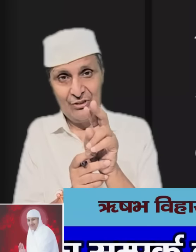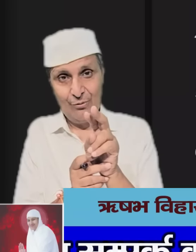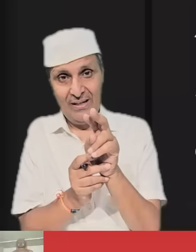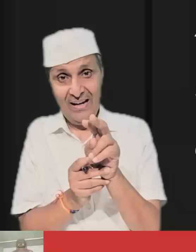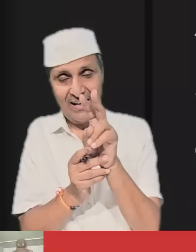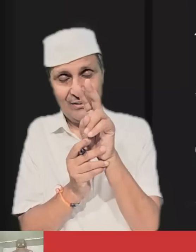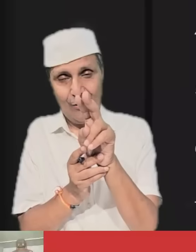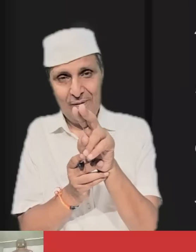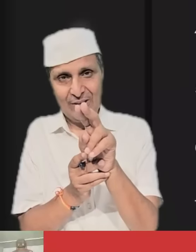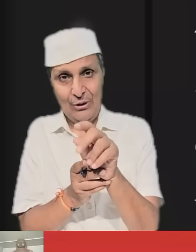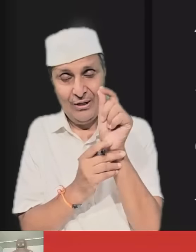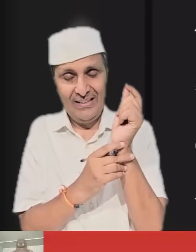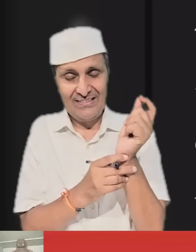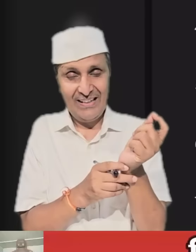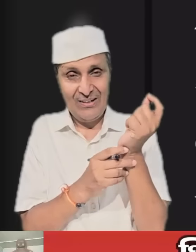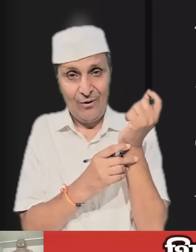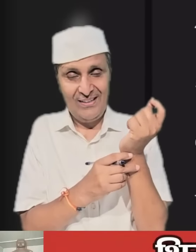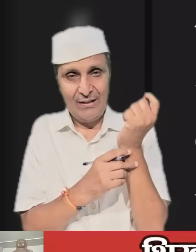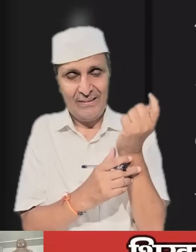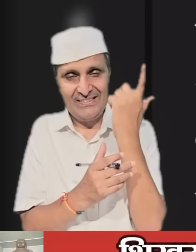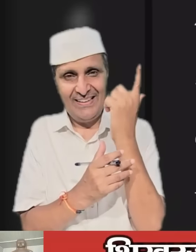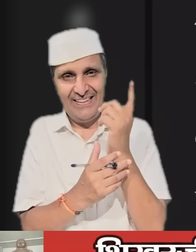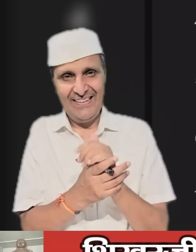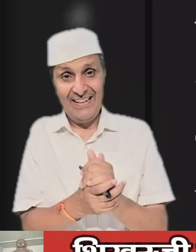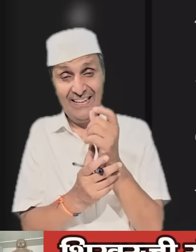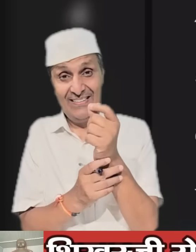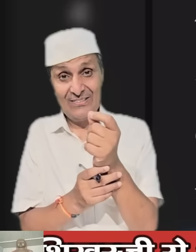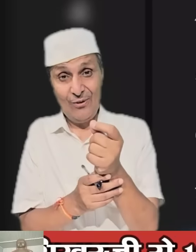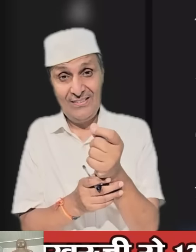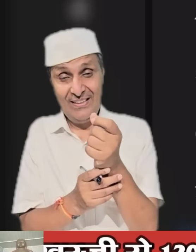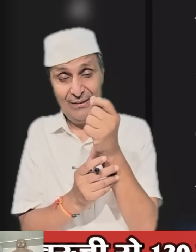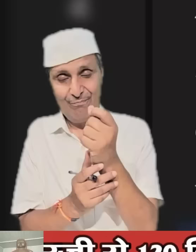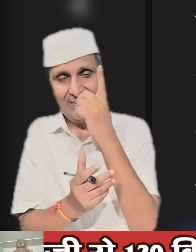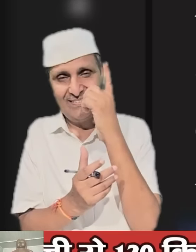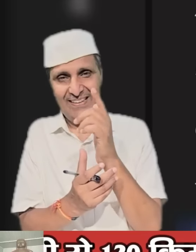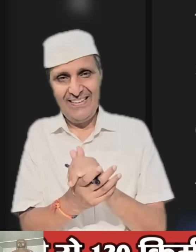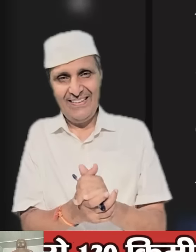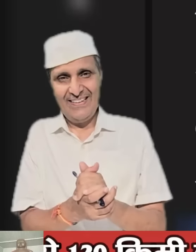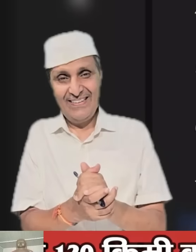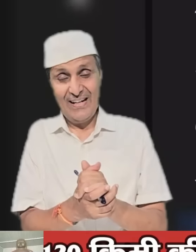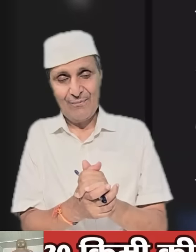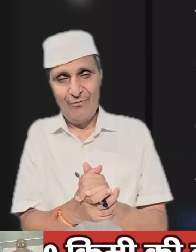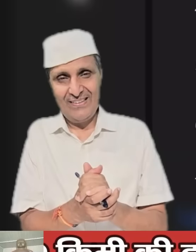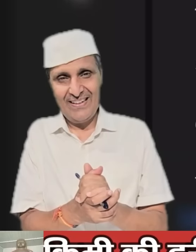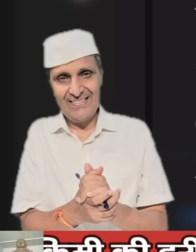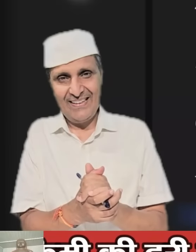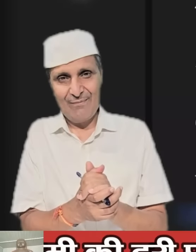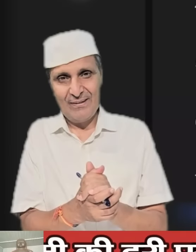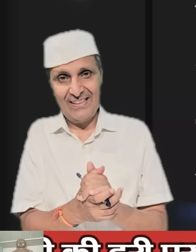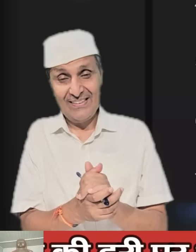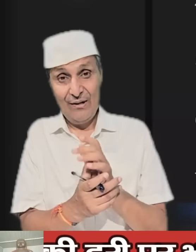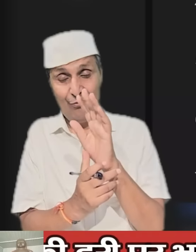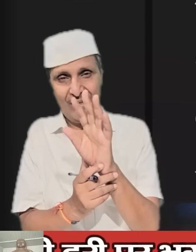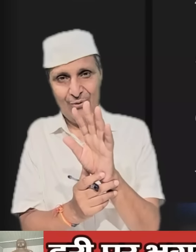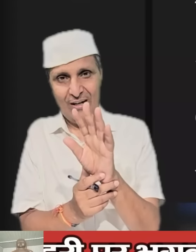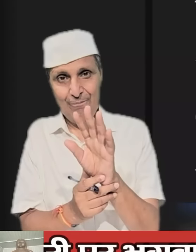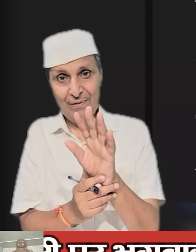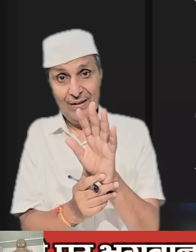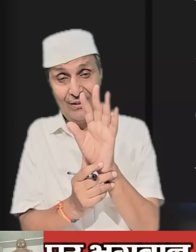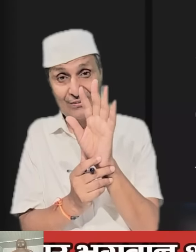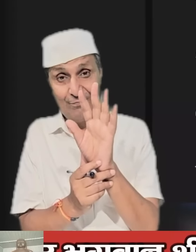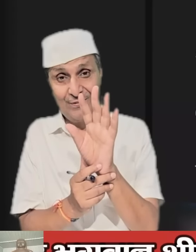1.5 लाख बच्चों में अगर टॉप किया तो इस कॉलेज के बच्चे ने किया, इस कॉलेज की बच्ची ने किया। आपको वह दिखा देते हैं नाम के साथ, फक्र